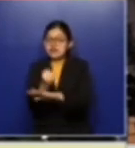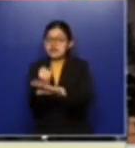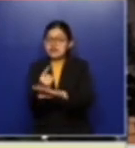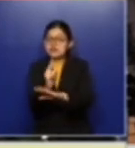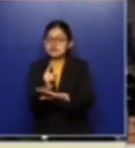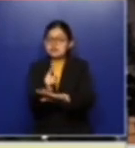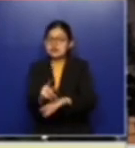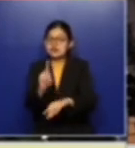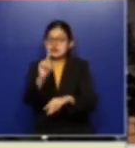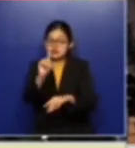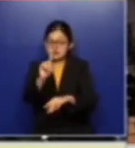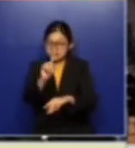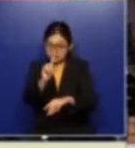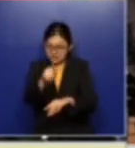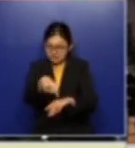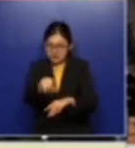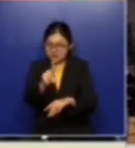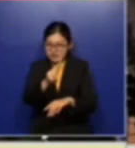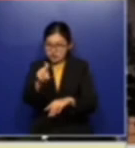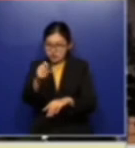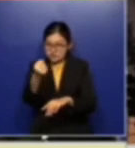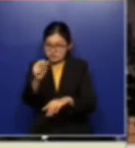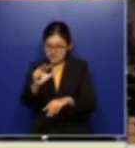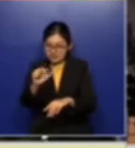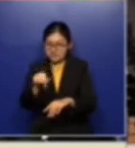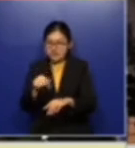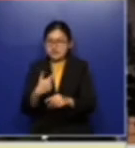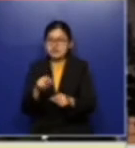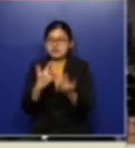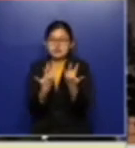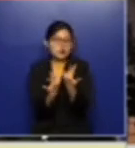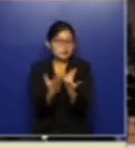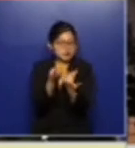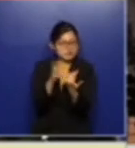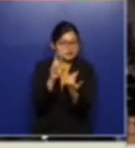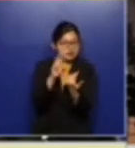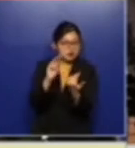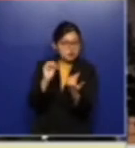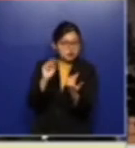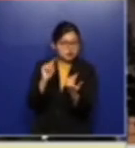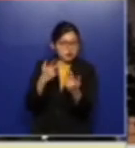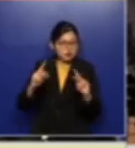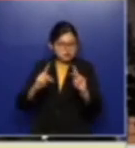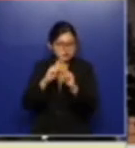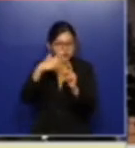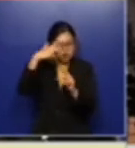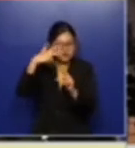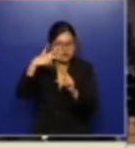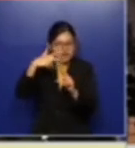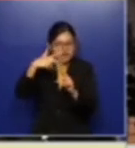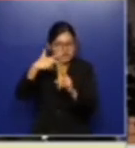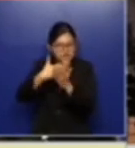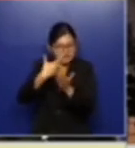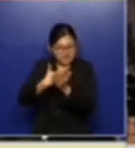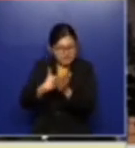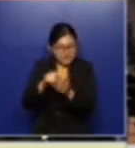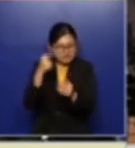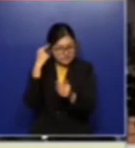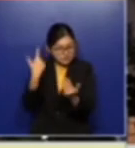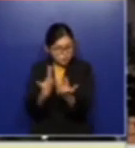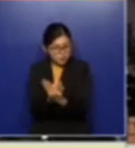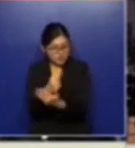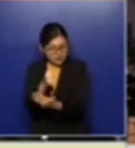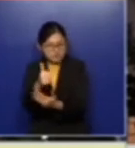ททุกคนบอกนิดเดียวเดี๋ยวท่านรัฐมนตรีกระทรวงการคลังมาท่านถามเลย ปลี่ยนแปลงได้ไหมน่าจะเปลี่ยน